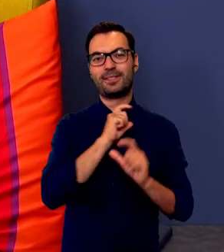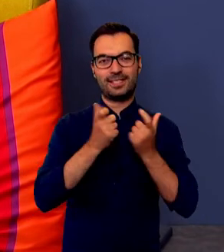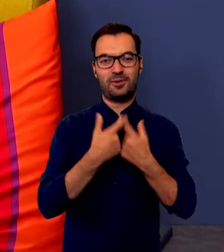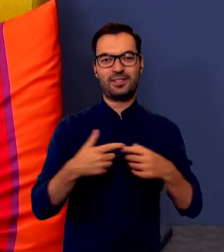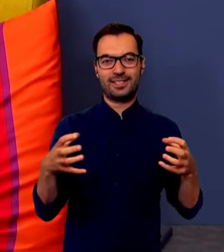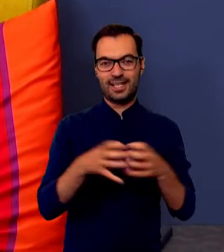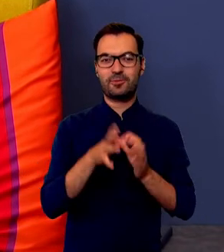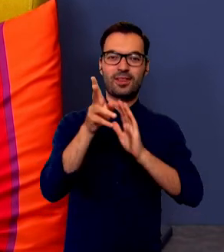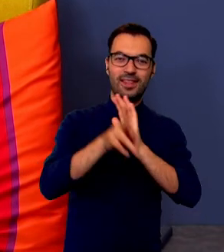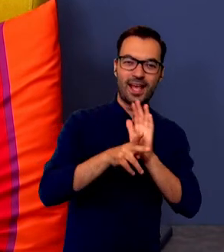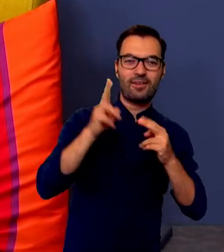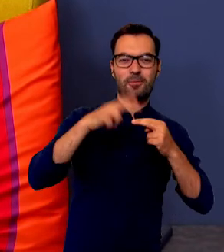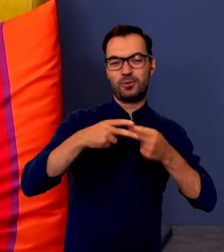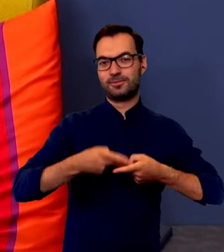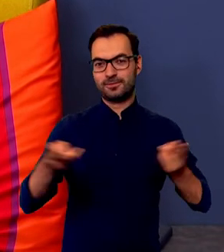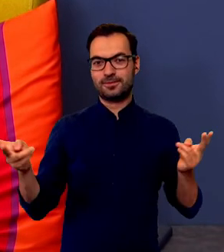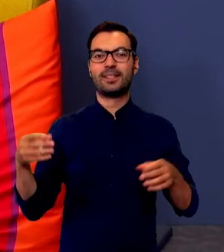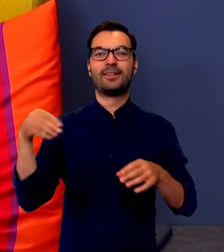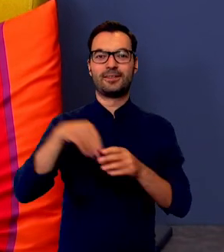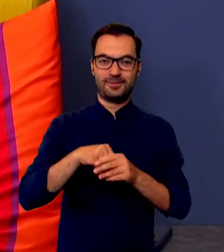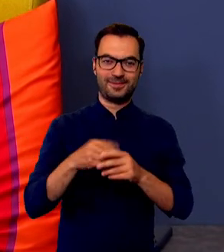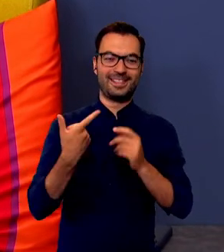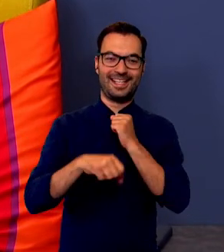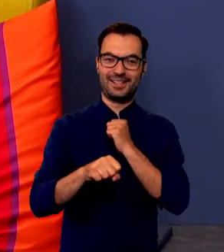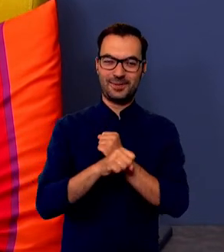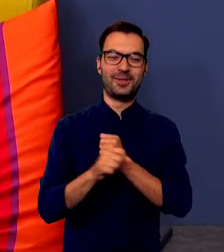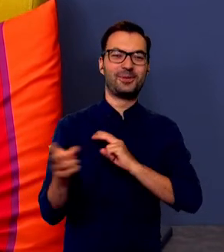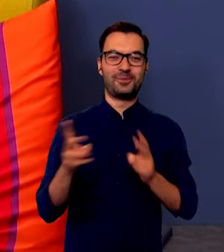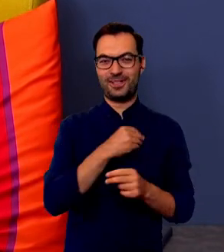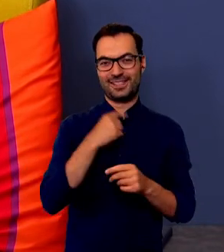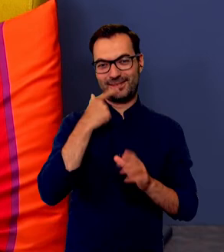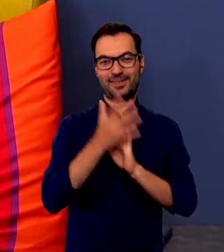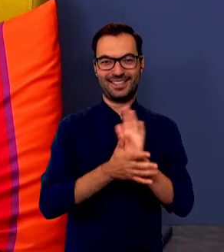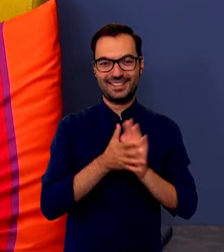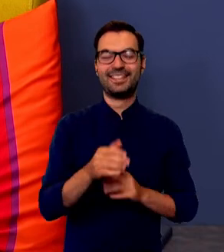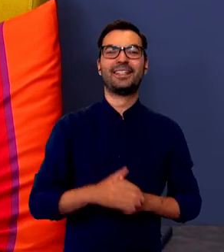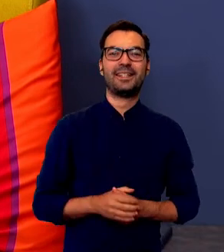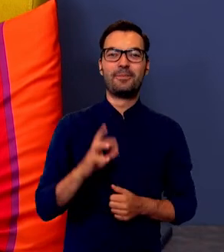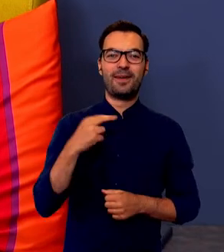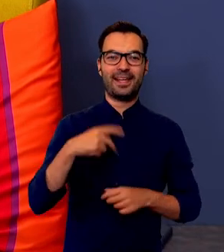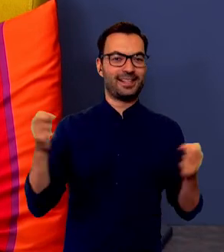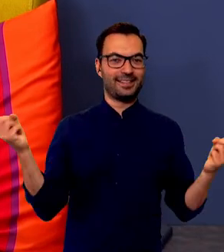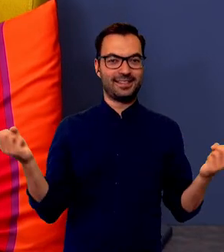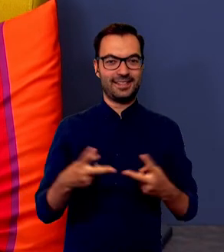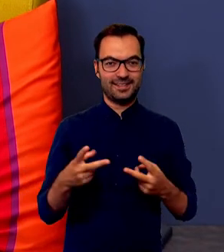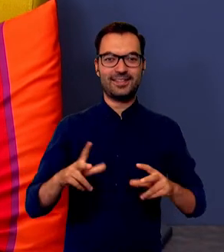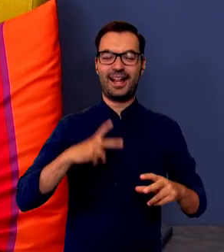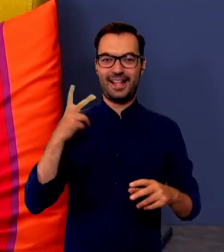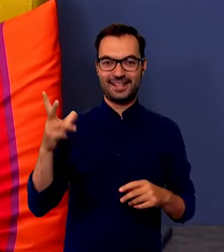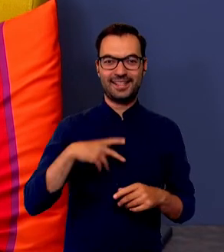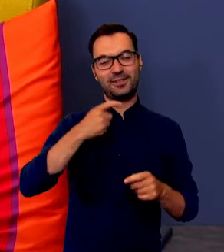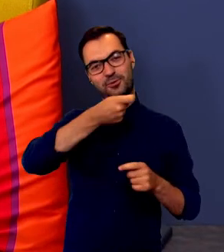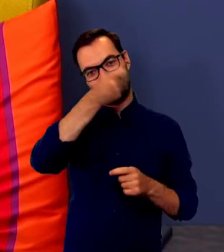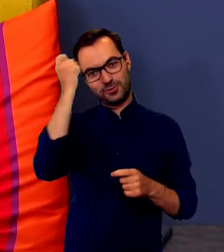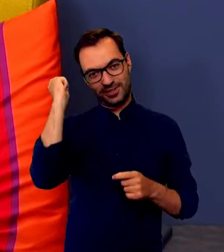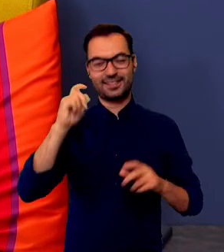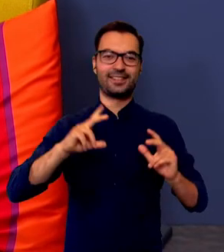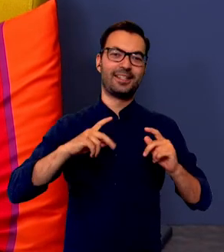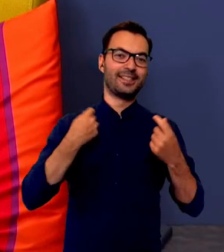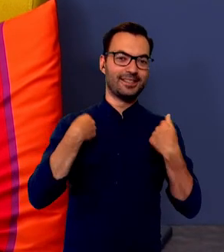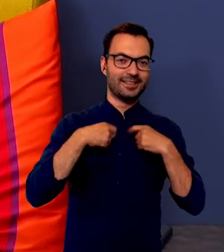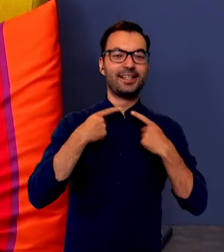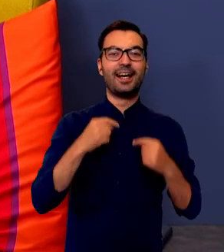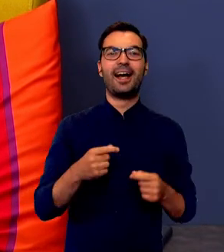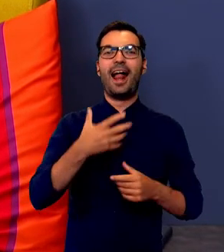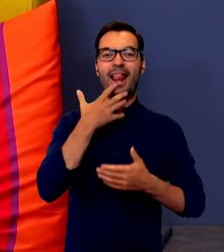która przygotowuje dla Was to spotkanie, na czele z naszym niezastąpionym tłumaczem polskiego języka migowego, Bernard Kinow, elegancki, uczesany, przebrany